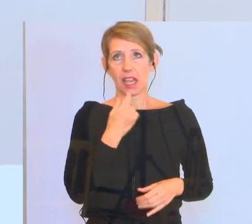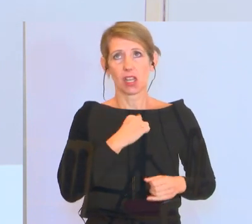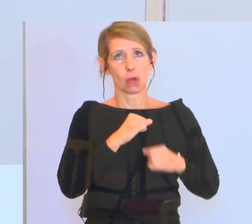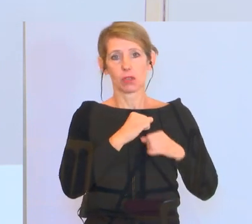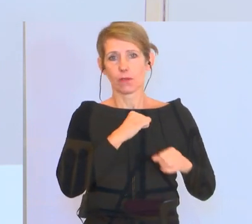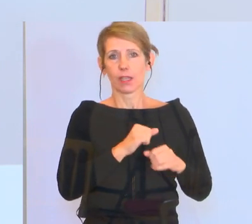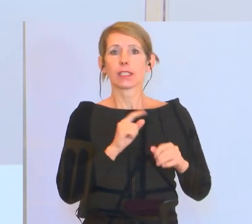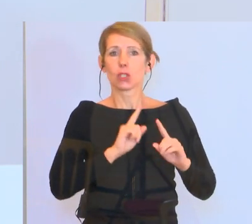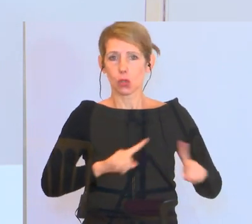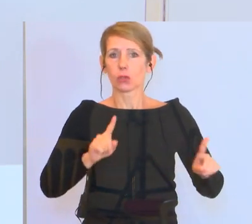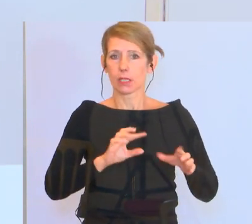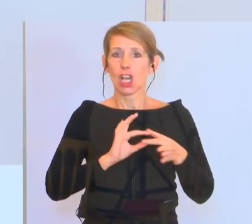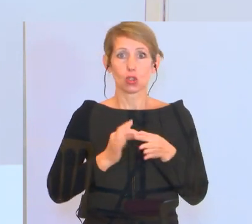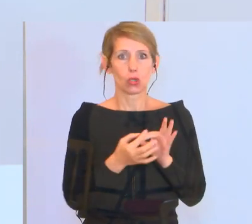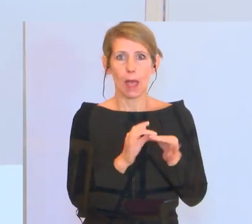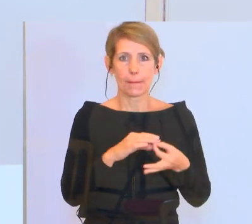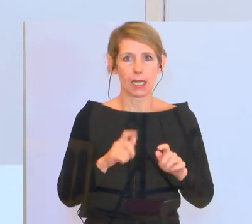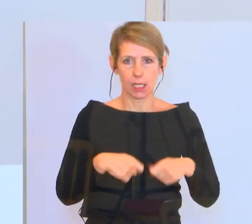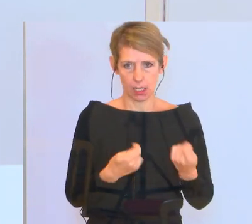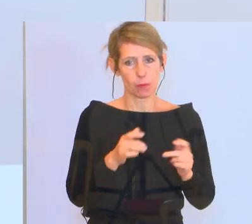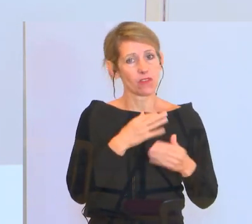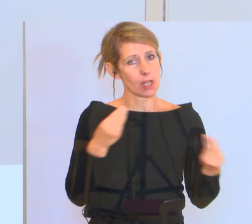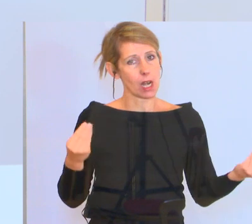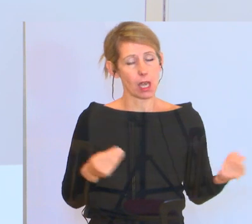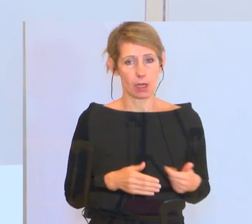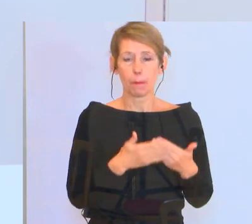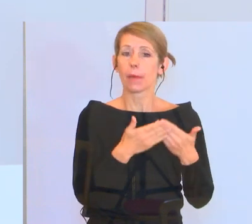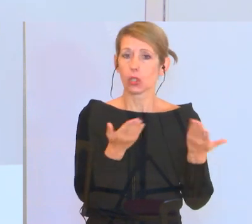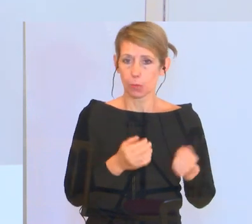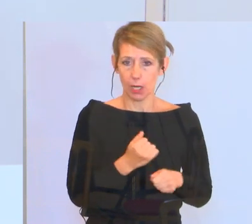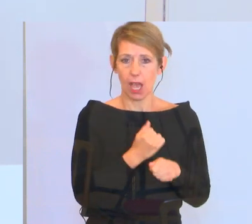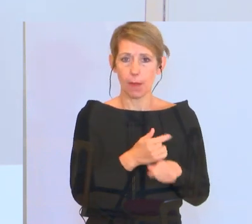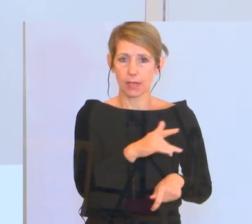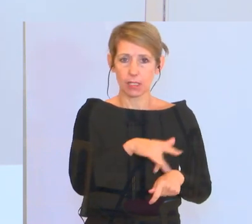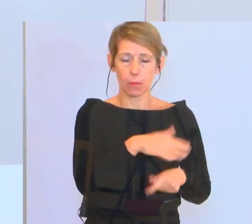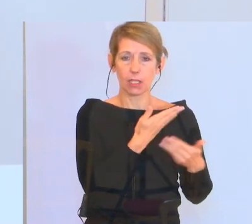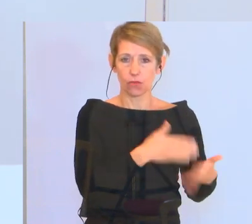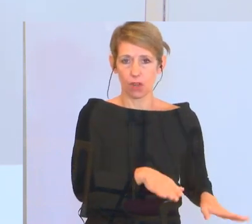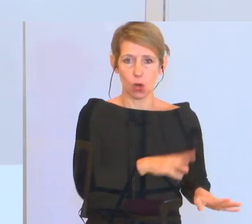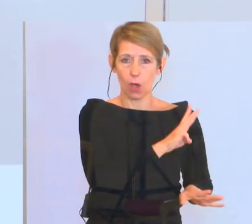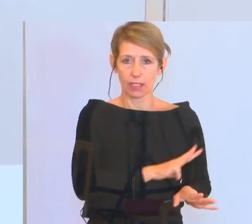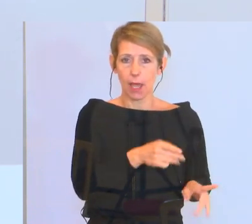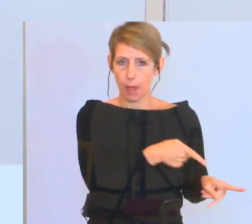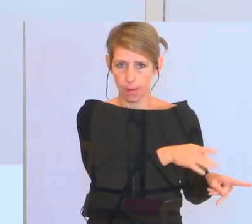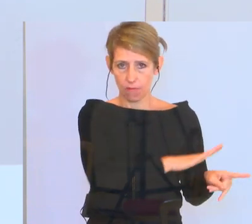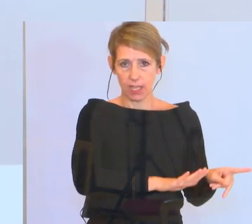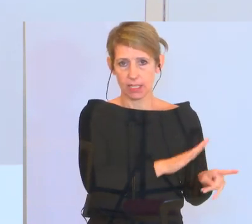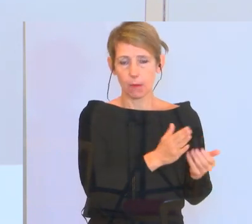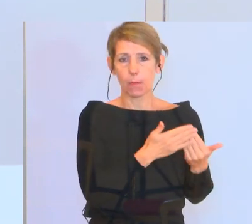sondern hier gibt es Zusammenhänge. Ich gebe Ihnen ein Beispiel. Wenn Arbeitsplätze dadurch verloren gehen im Westen, dass es